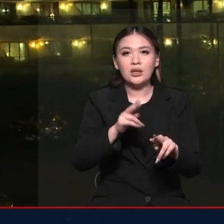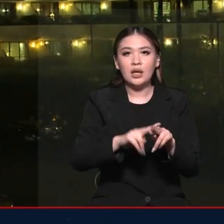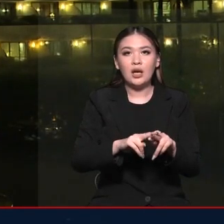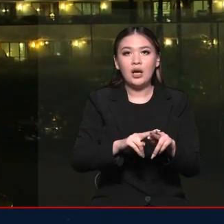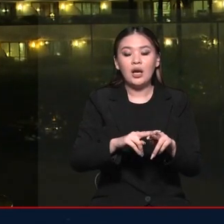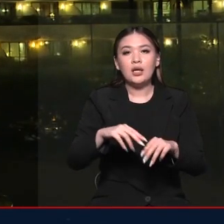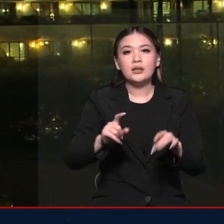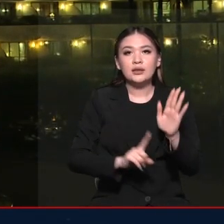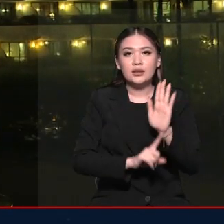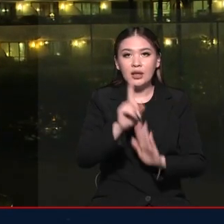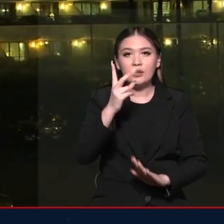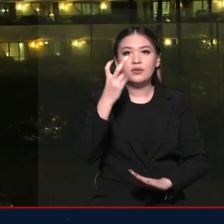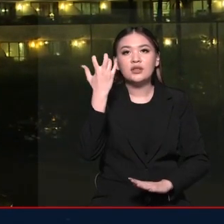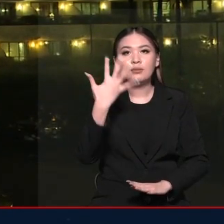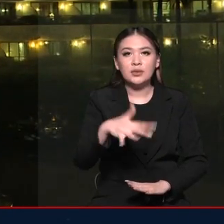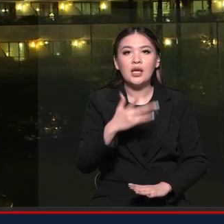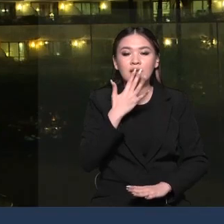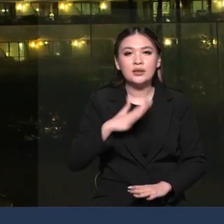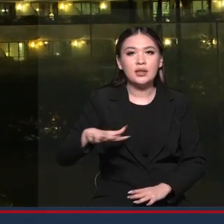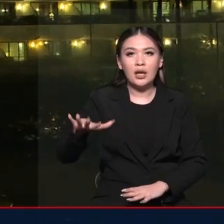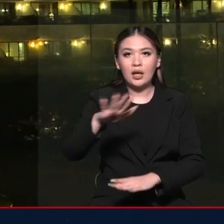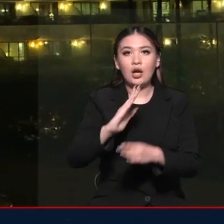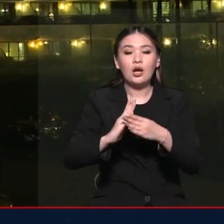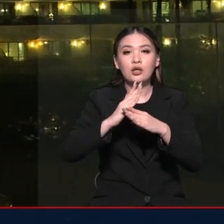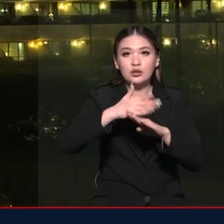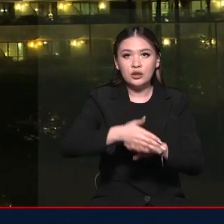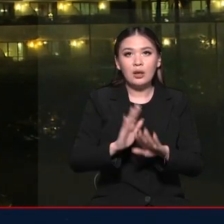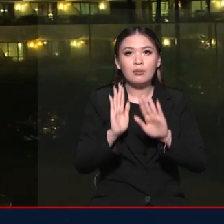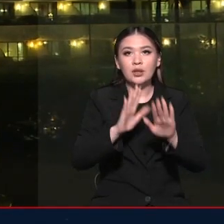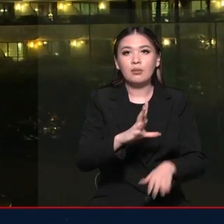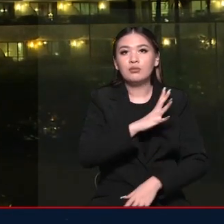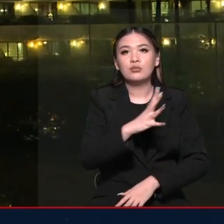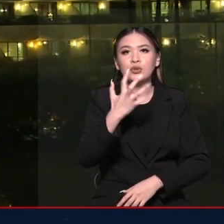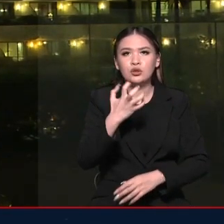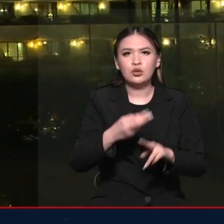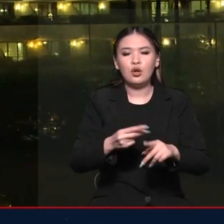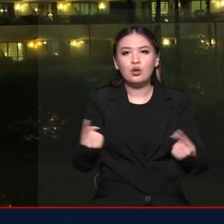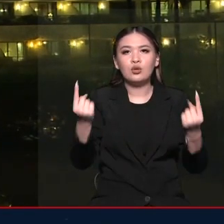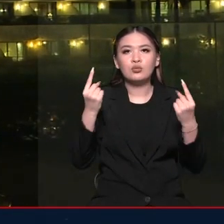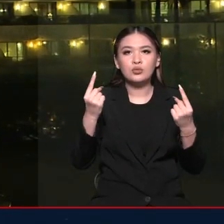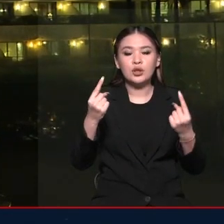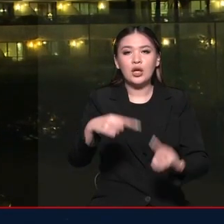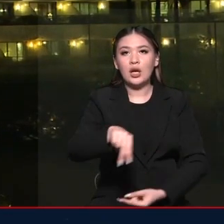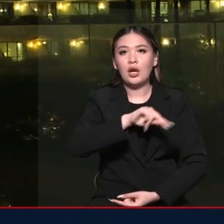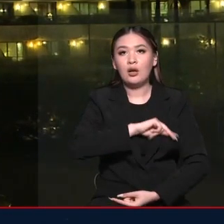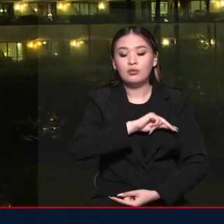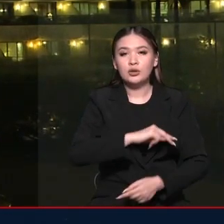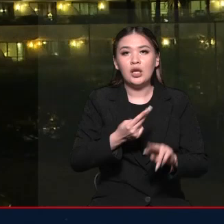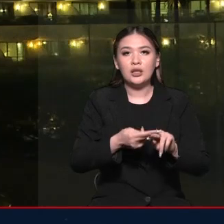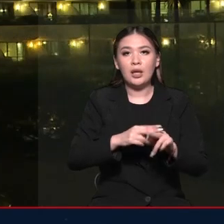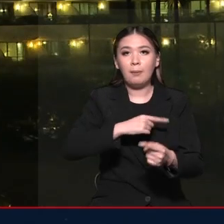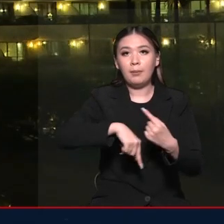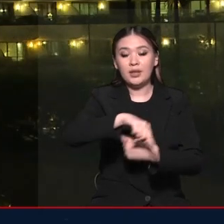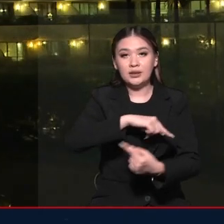Организаторы рассчитывали встретить 250 иностранных гостей, однако прибыло порядка 500 представителей крупных компаний. Сегодня